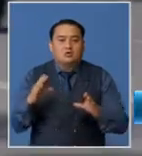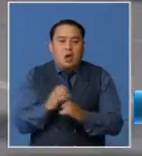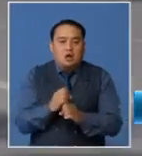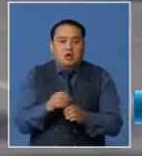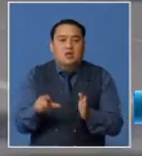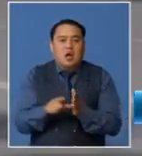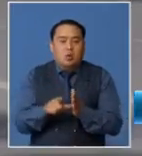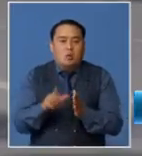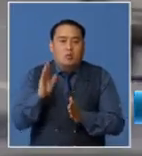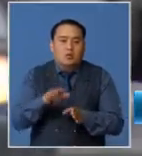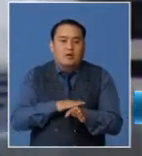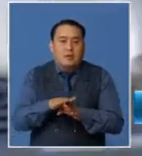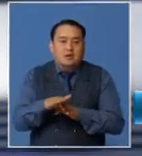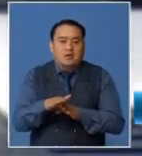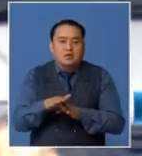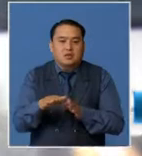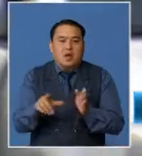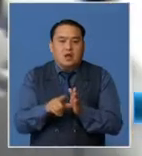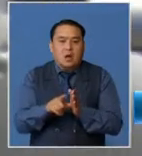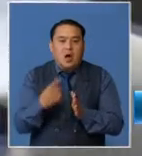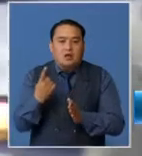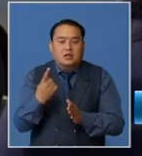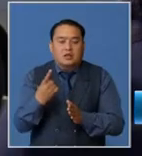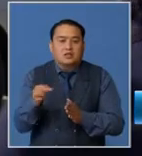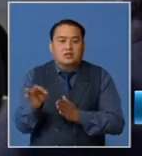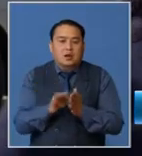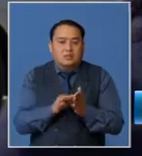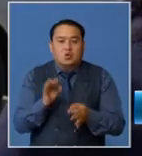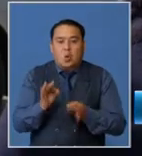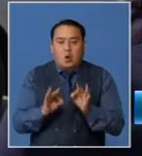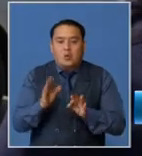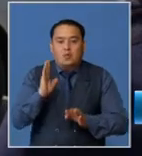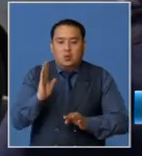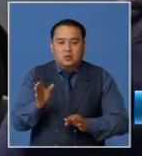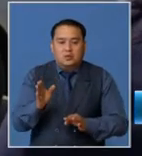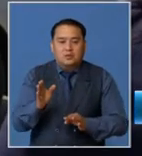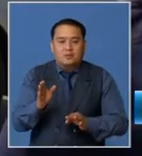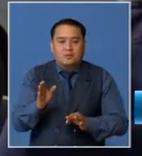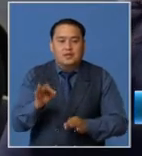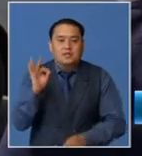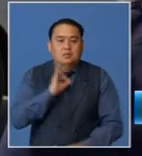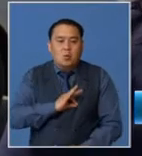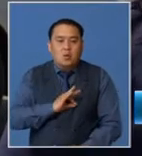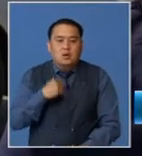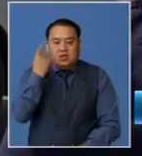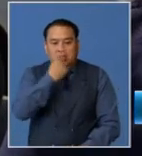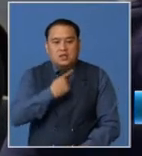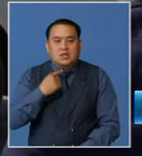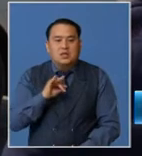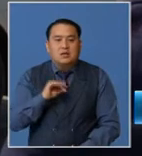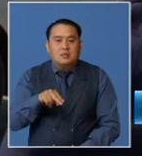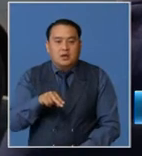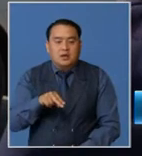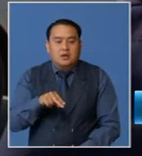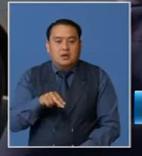будет производиться за весь налоговый период одномоментно. Данная норма, она будет, значит, применима для индивидуальных предпринимателей,